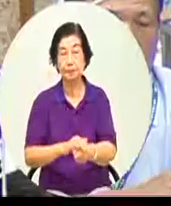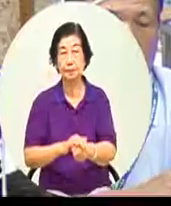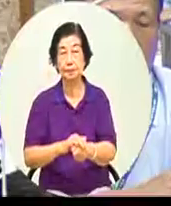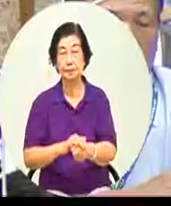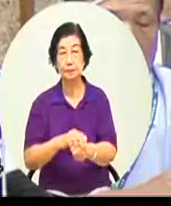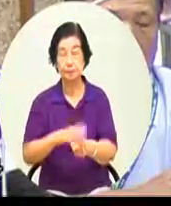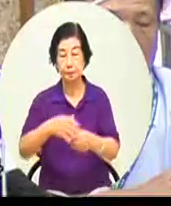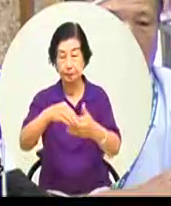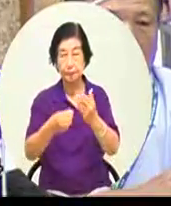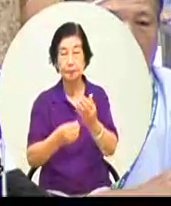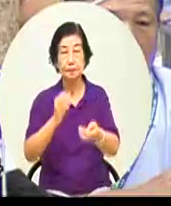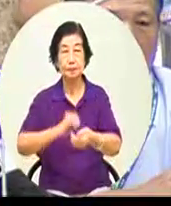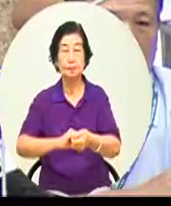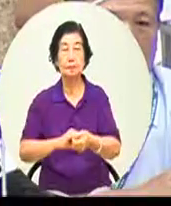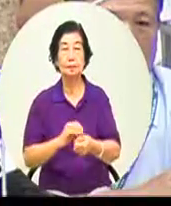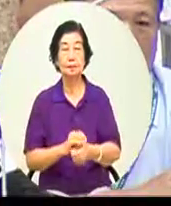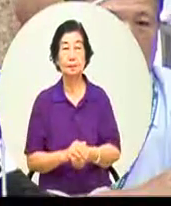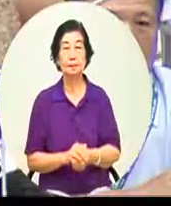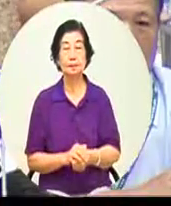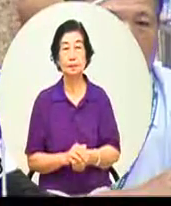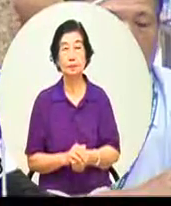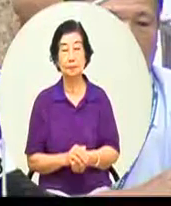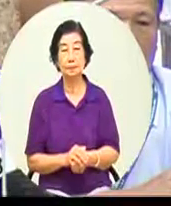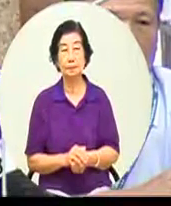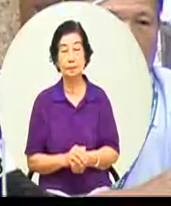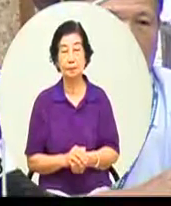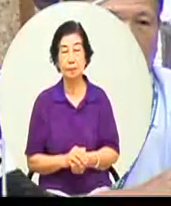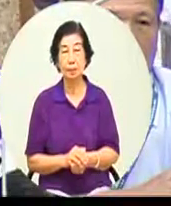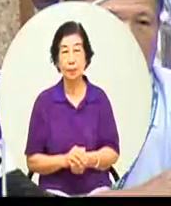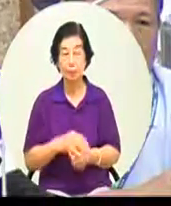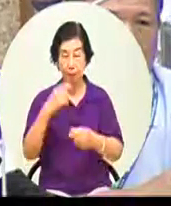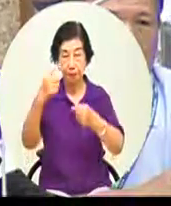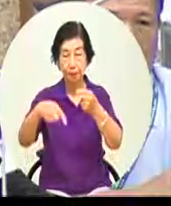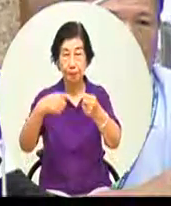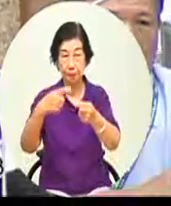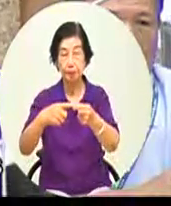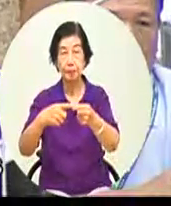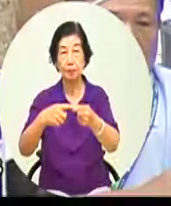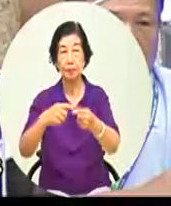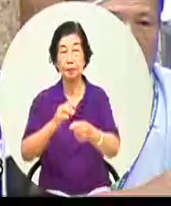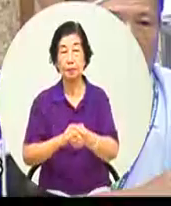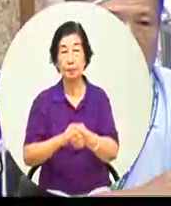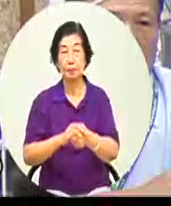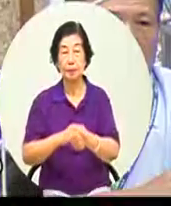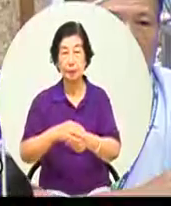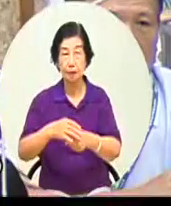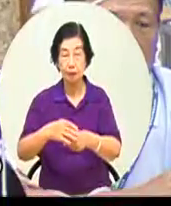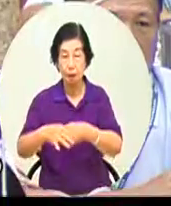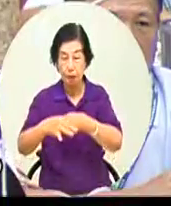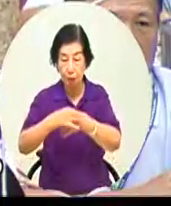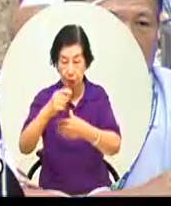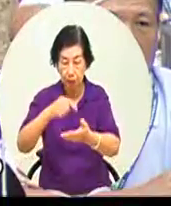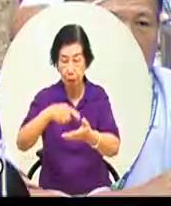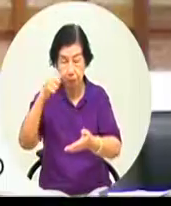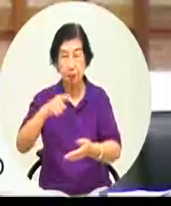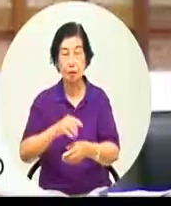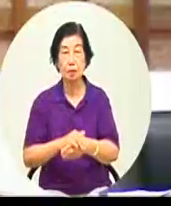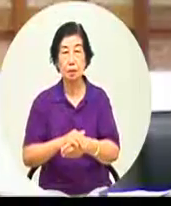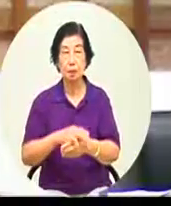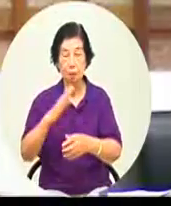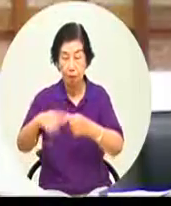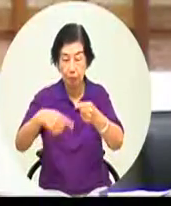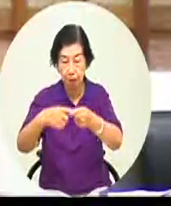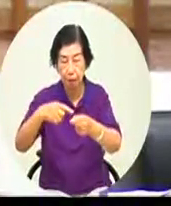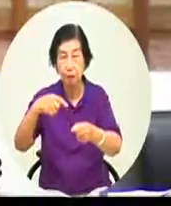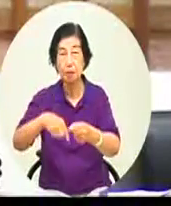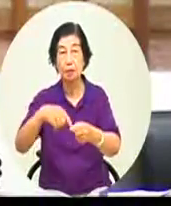话，要1亿4，一年。 一年1亿4。 对。 那你是等于说这一年1亿4